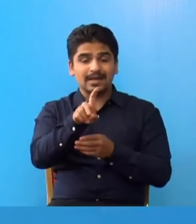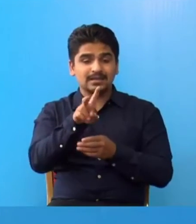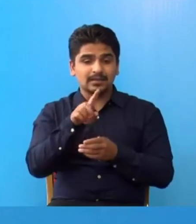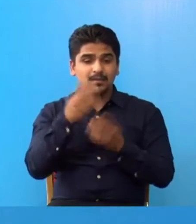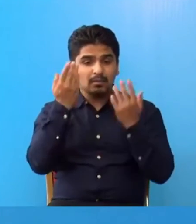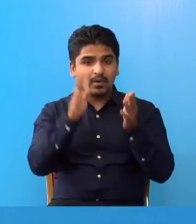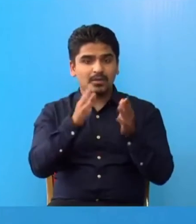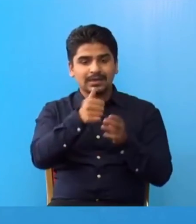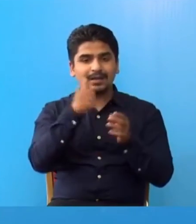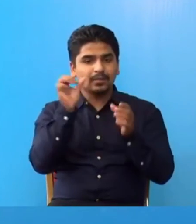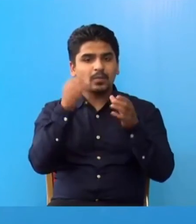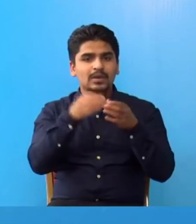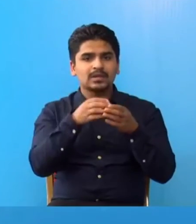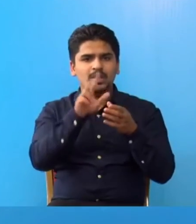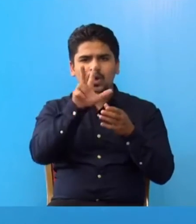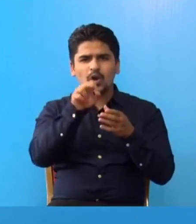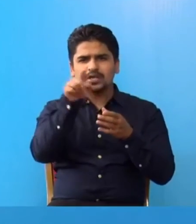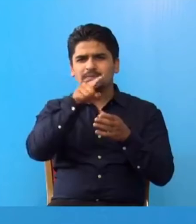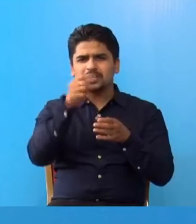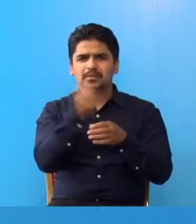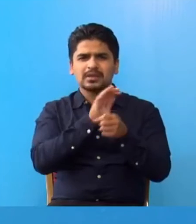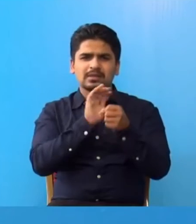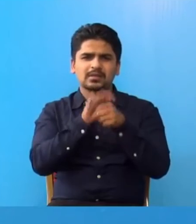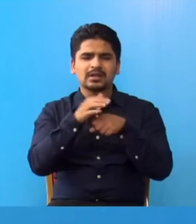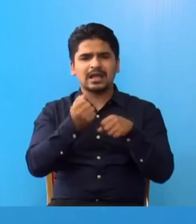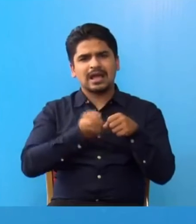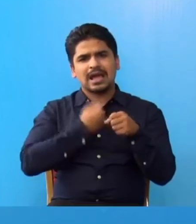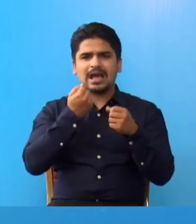आमिले इसको रामड़ पक्षे बने को अशी प्रतिशत मनना बढ़ीता, आफे